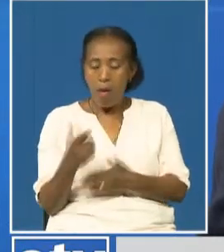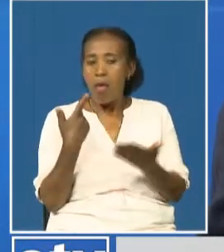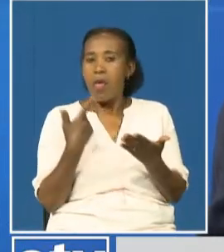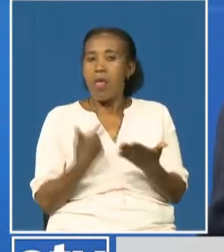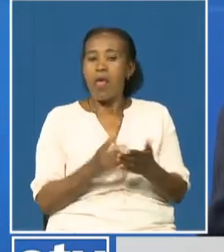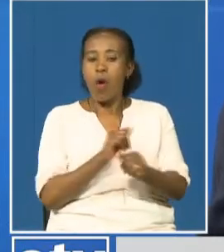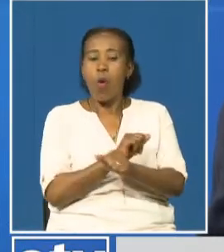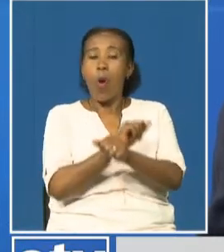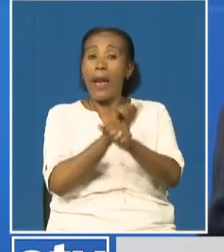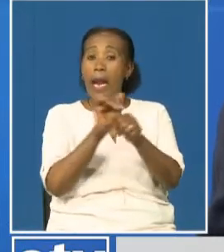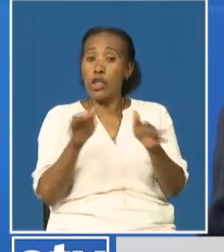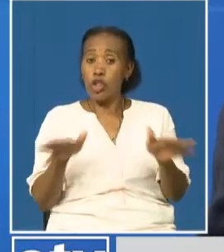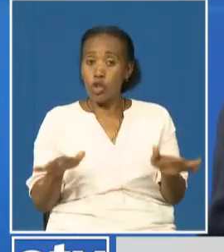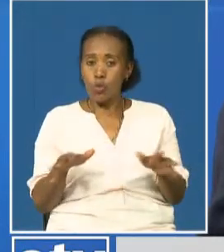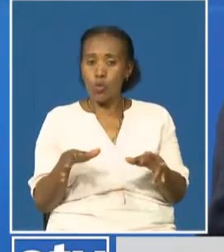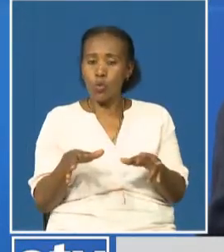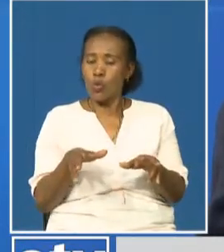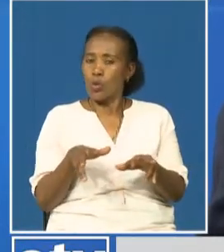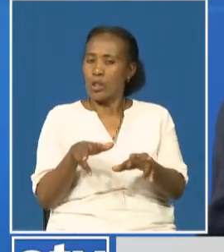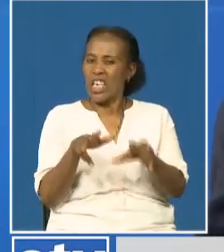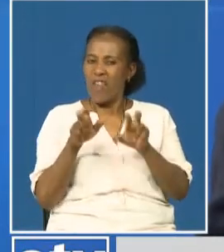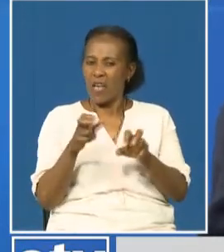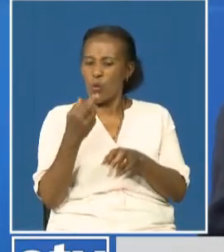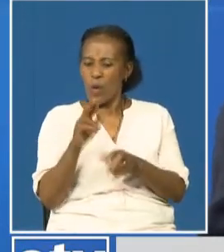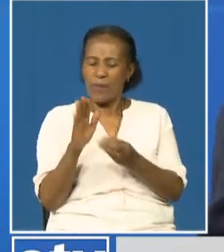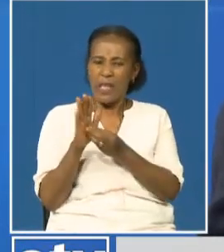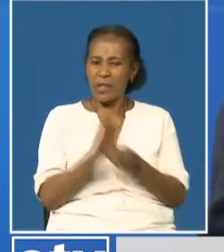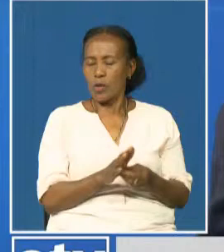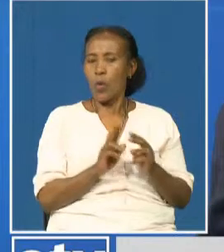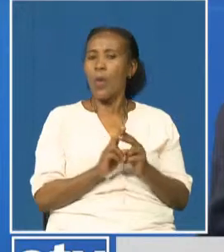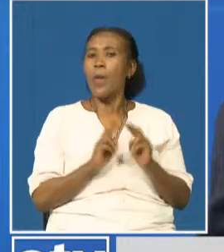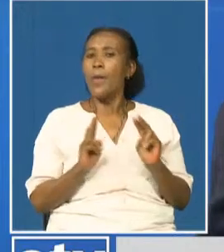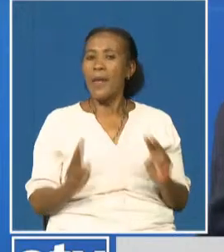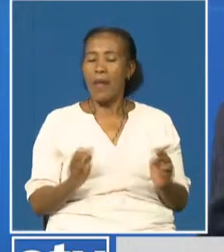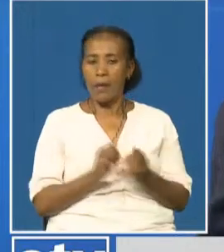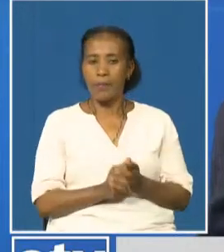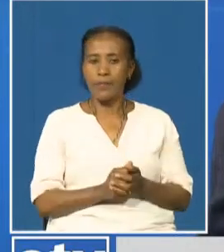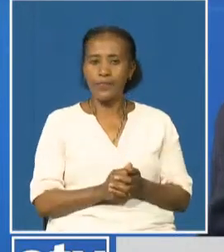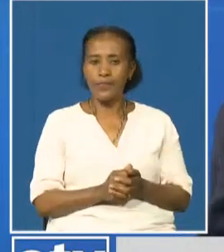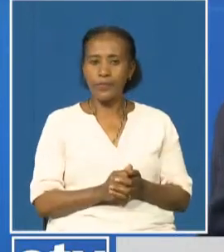ይሄ የወረርሽኙ ክፋት ወይም ደግሞ ተጽዕኖ በጣም